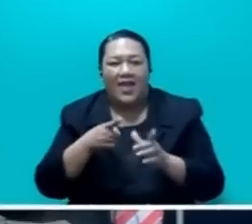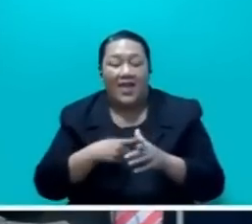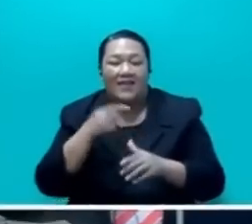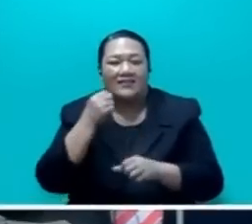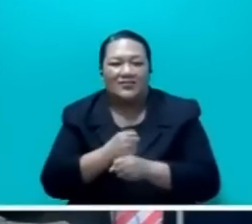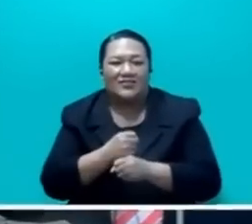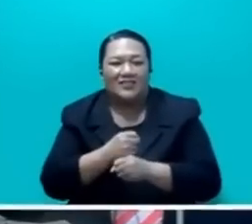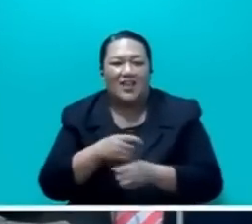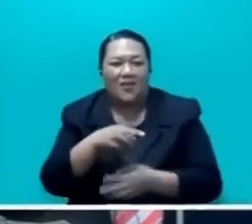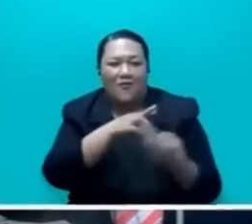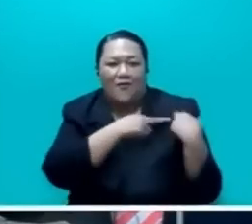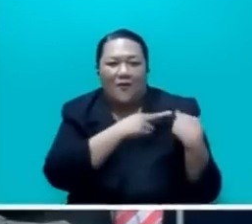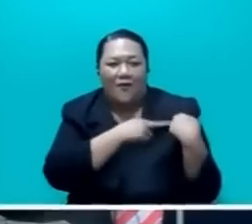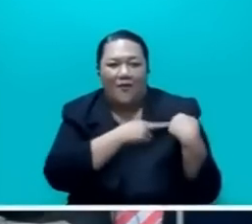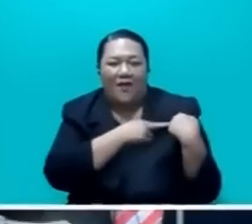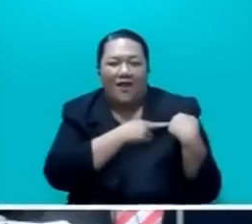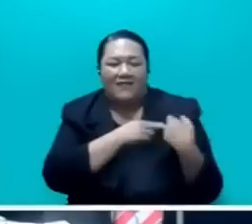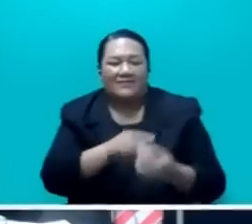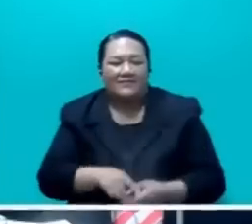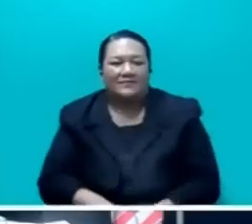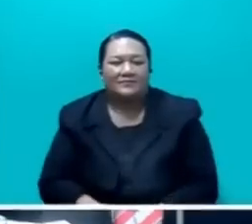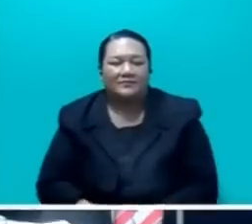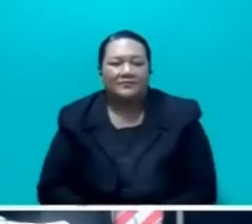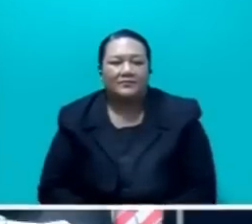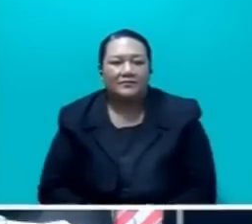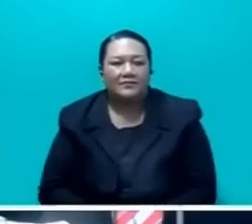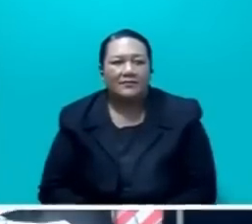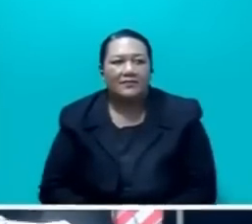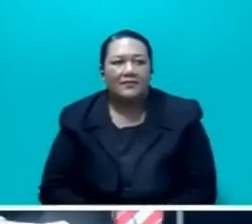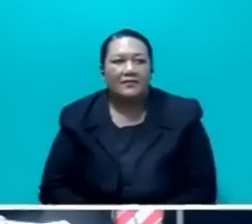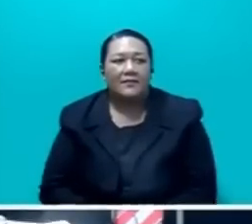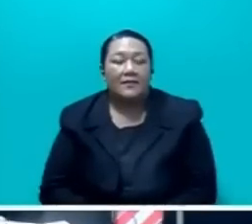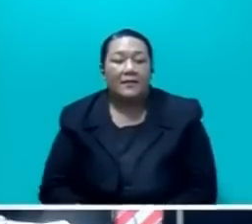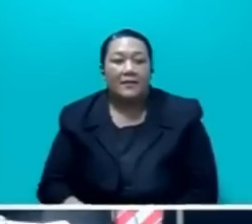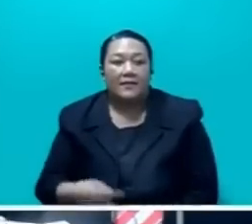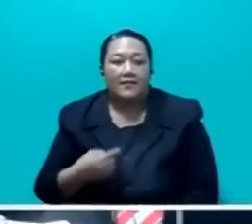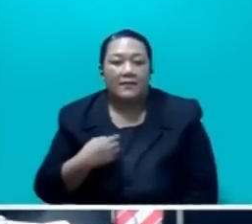Mr. Speaker, sir, I seek your indulgence to speak in my mother tongue.